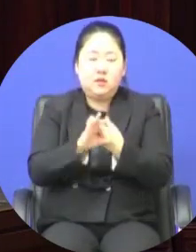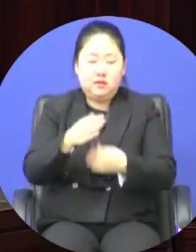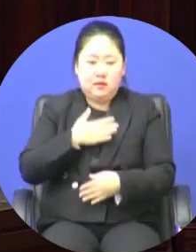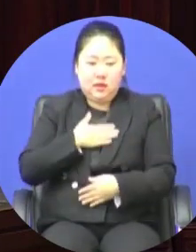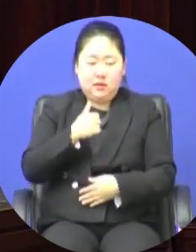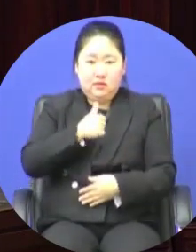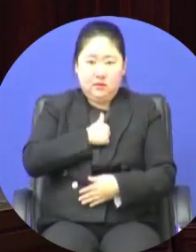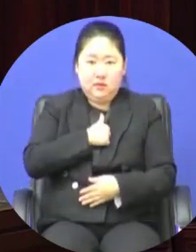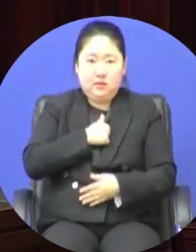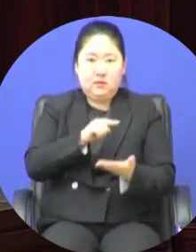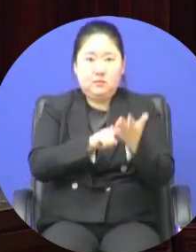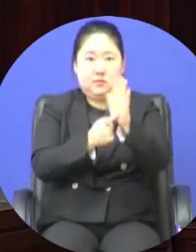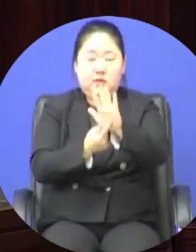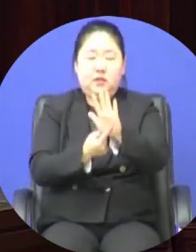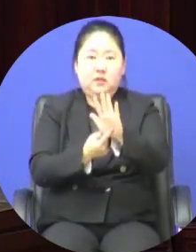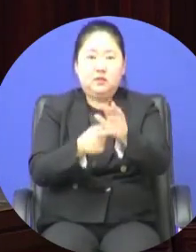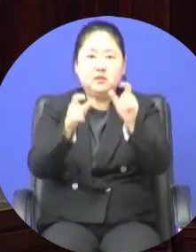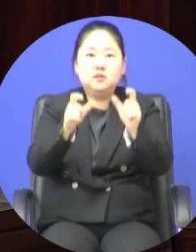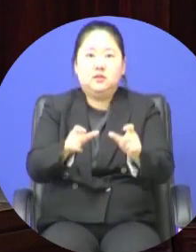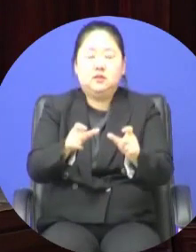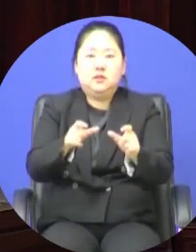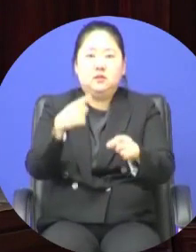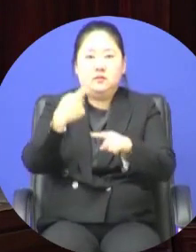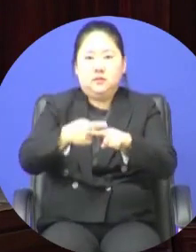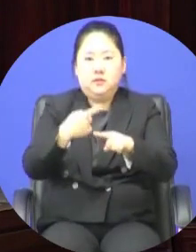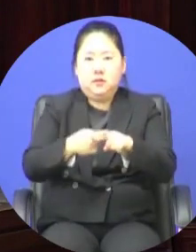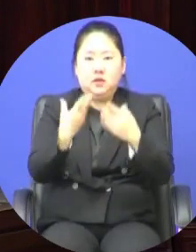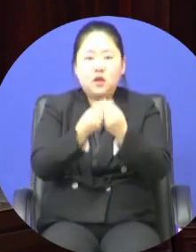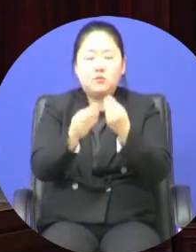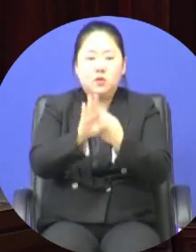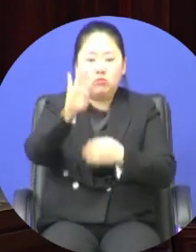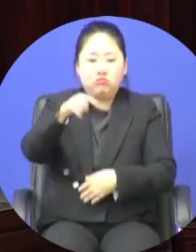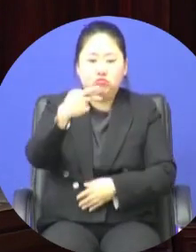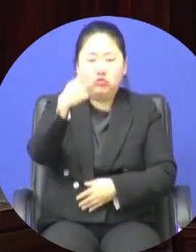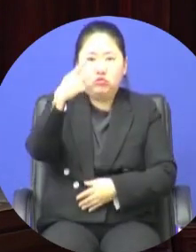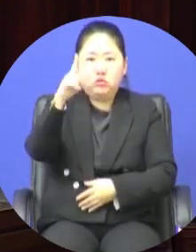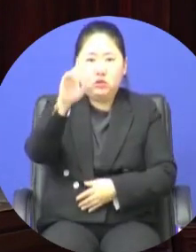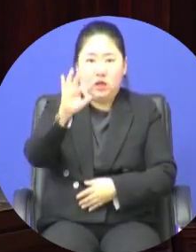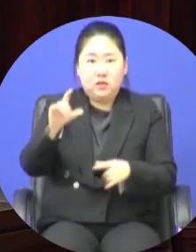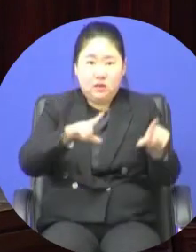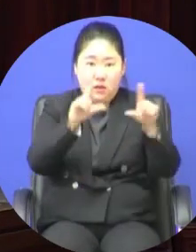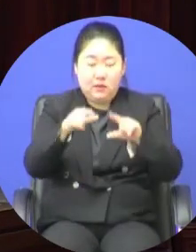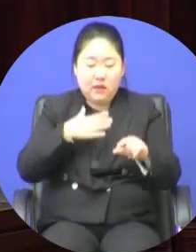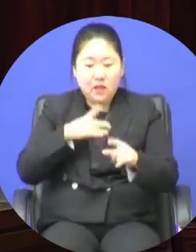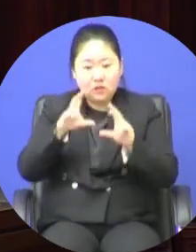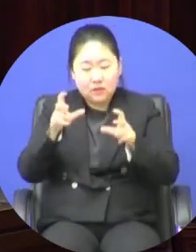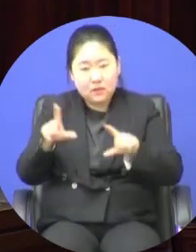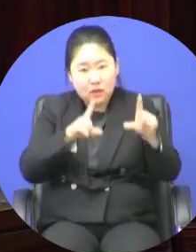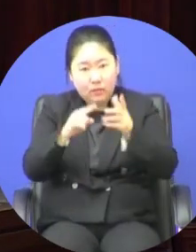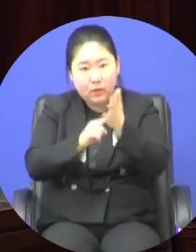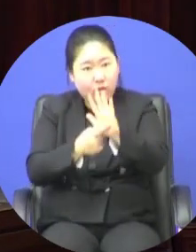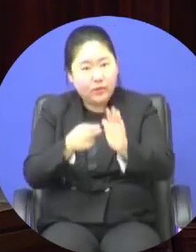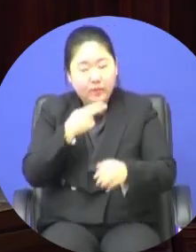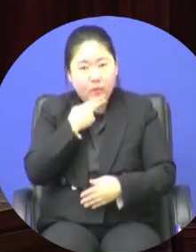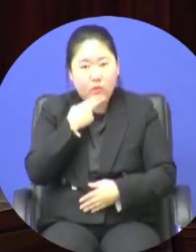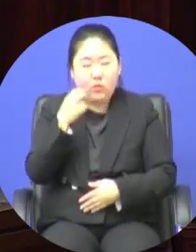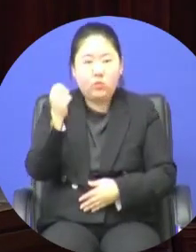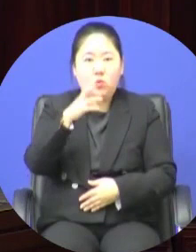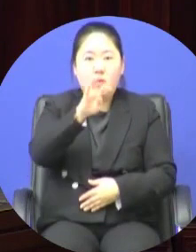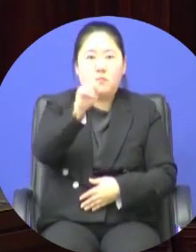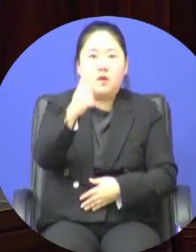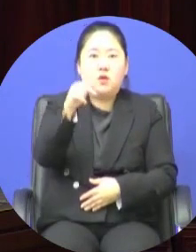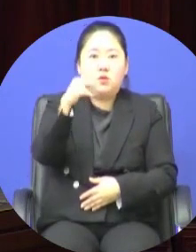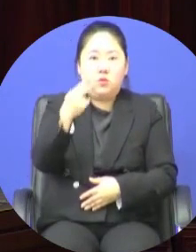알리는 하나의 상징이 된 것입니다. 분당에 주소가 있는 사람은 성남에 산다고 하지 않습니다. 판교에 살고 있는